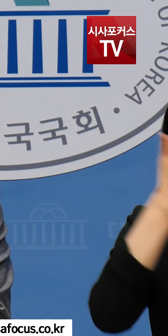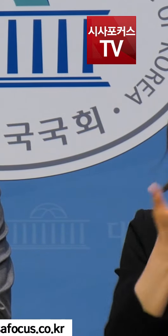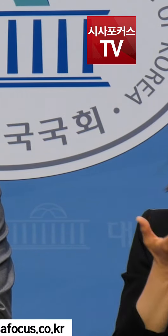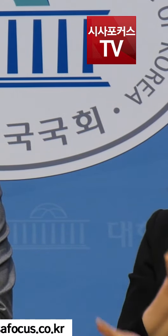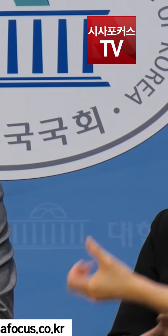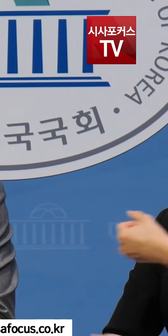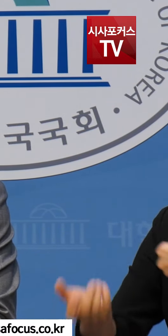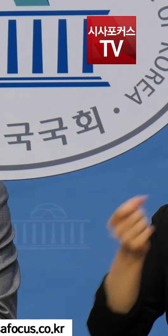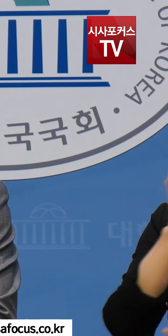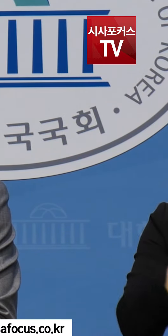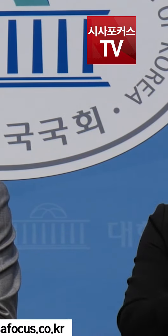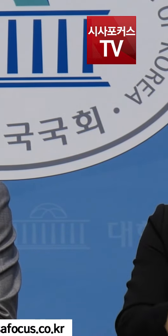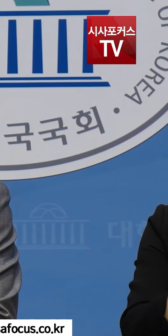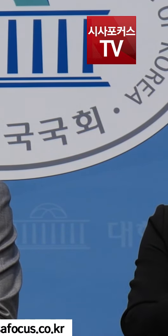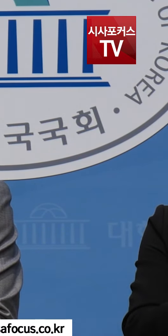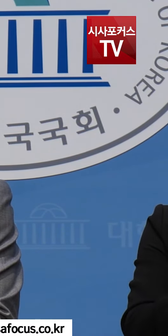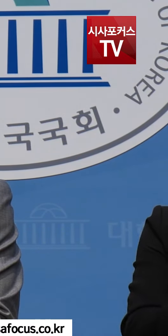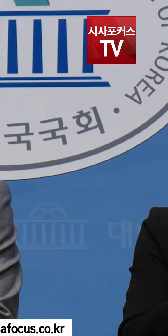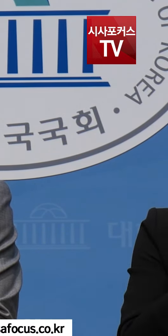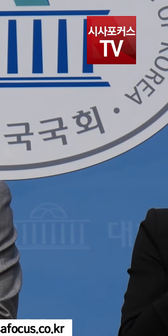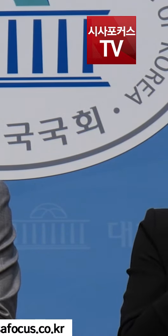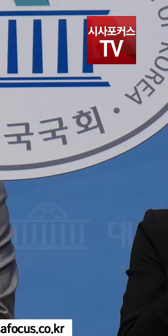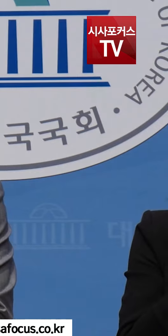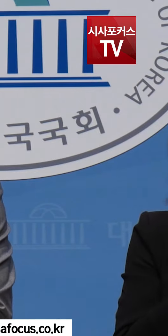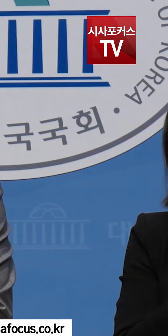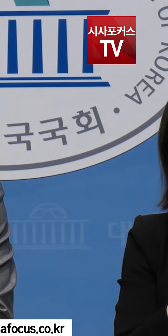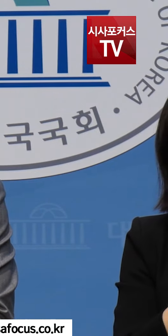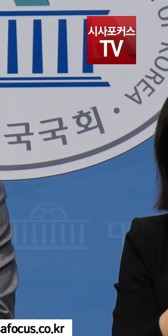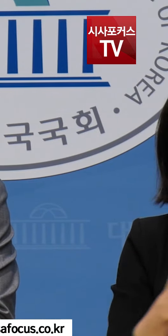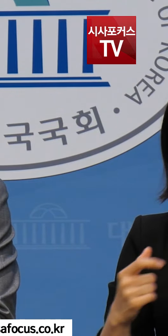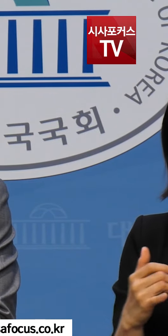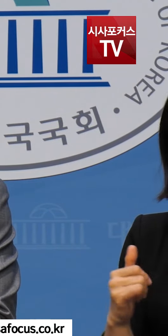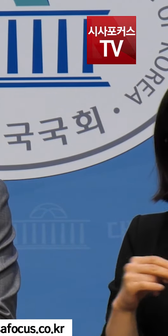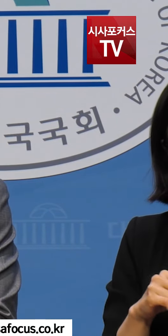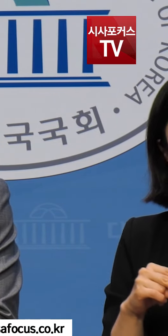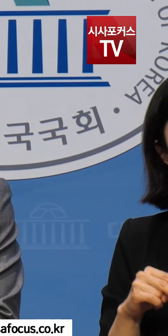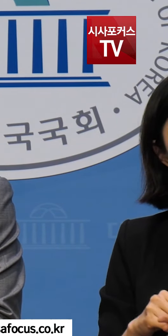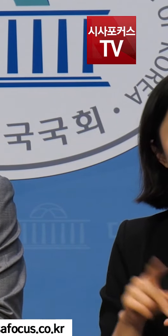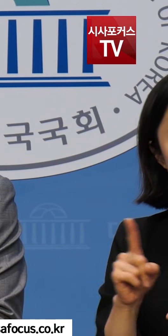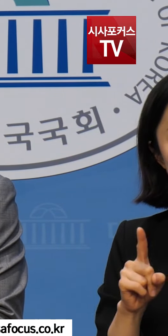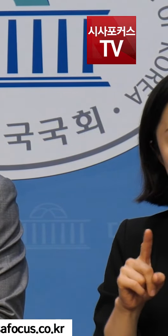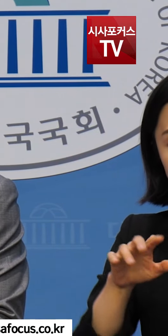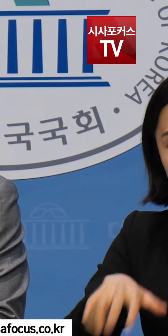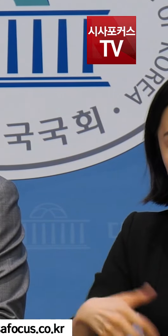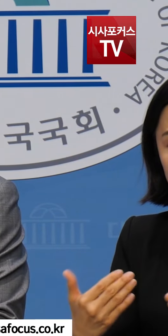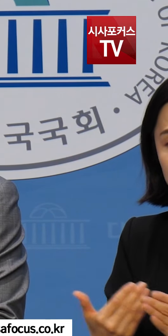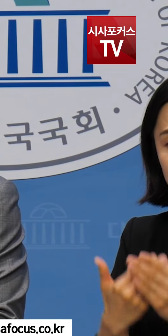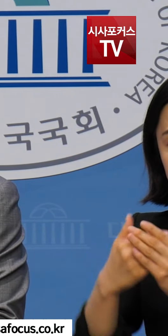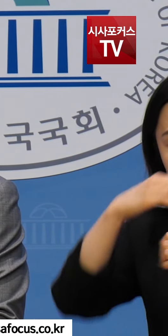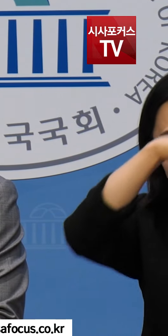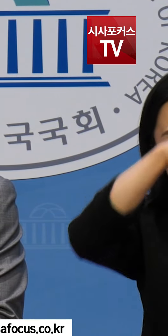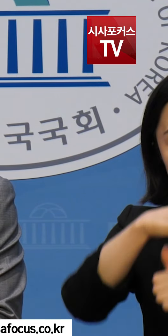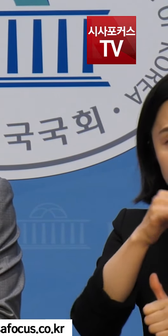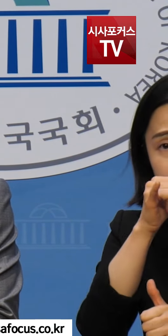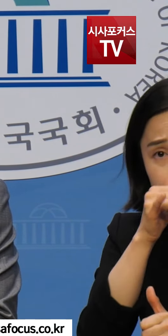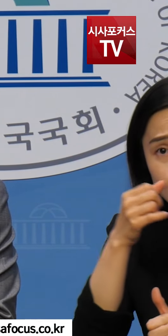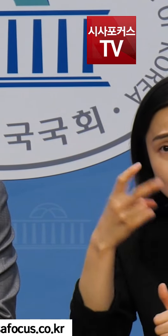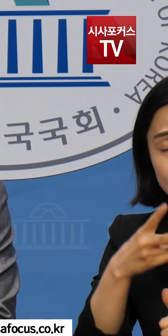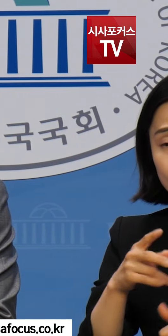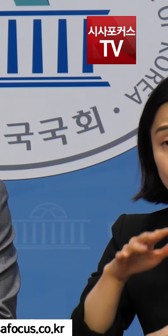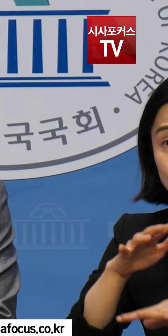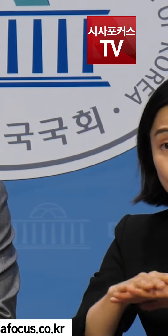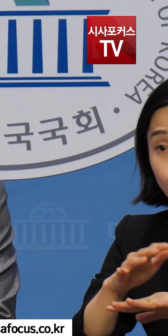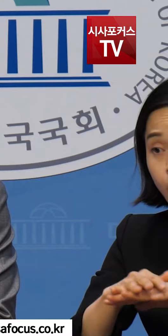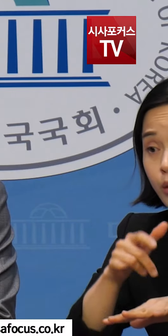것은 지역 주민들로서는 첫째는 규제가 많아진다는 점, 두 번째는 농업 용수까지